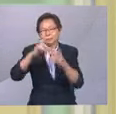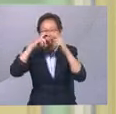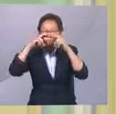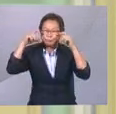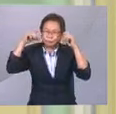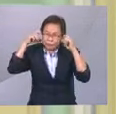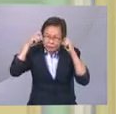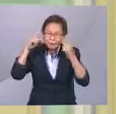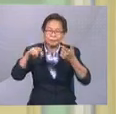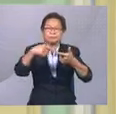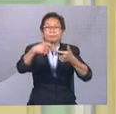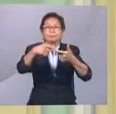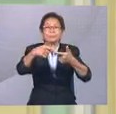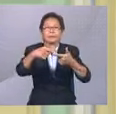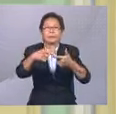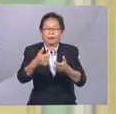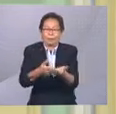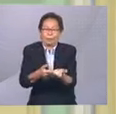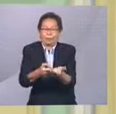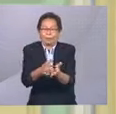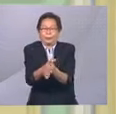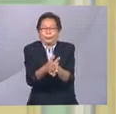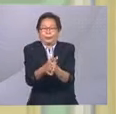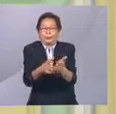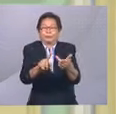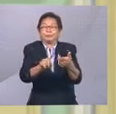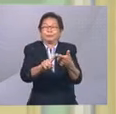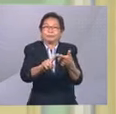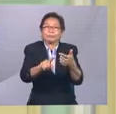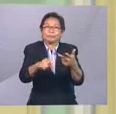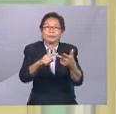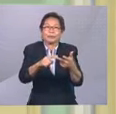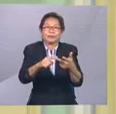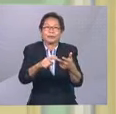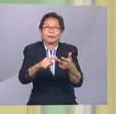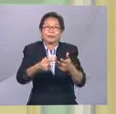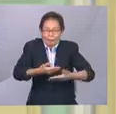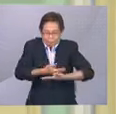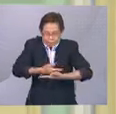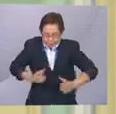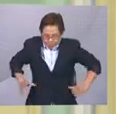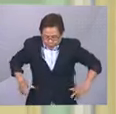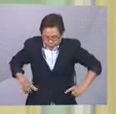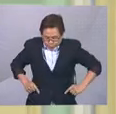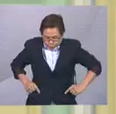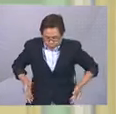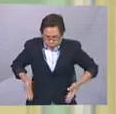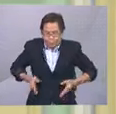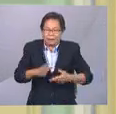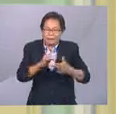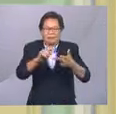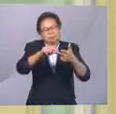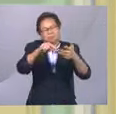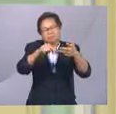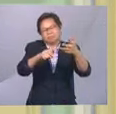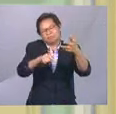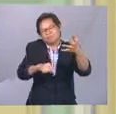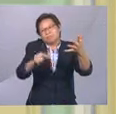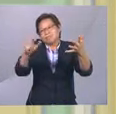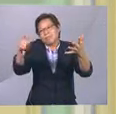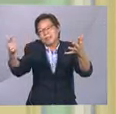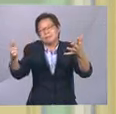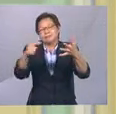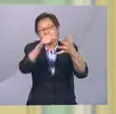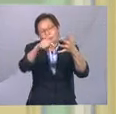muka hand sanitize Hai glamping bayi dan lele Hai